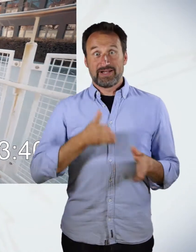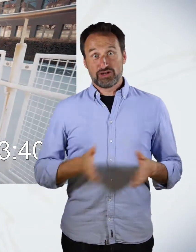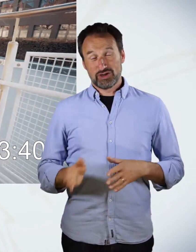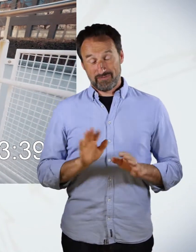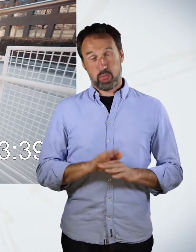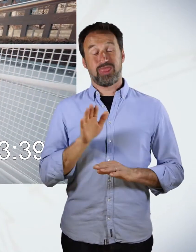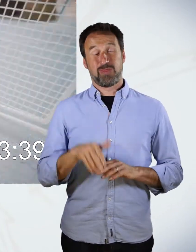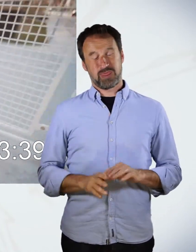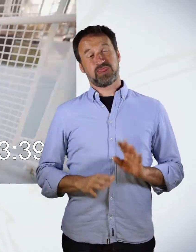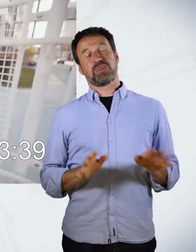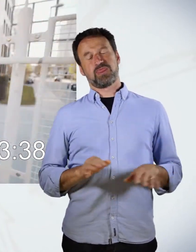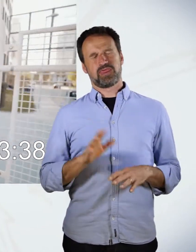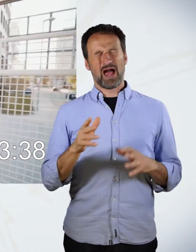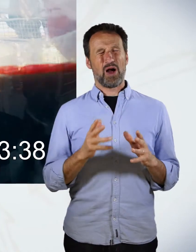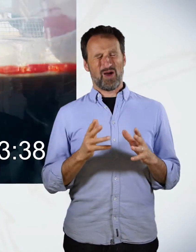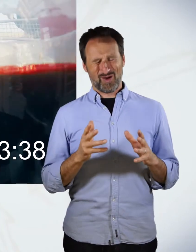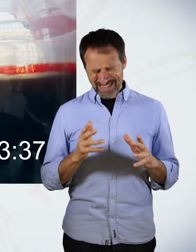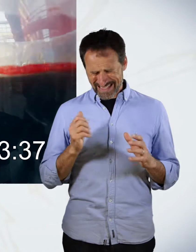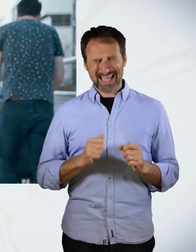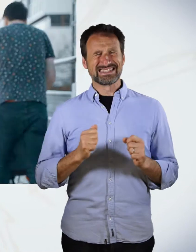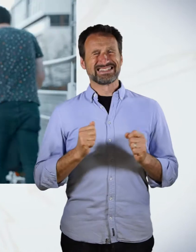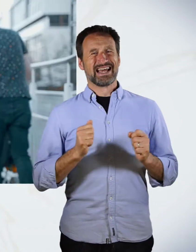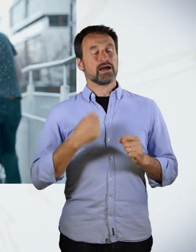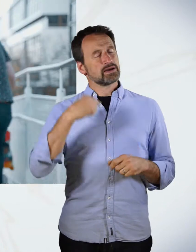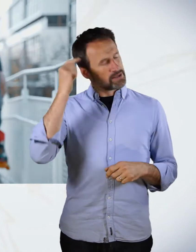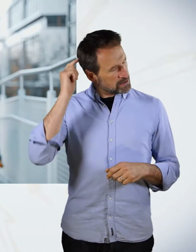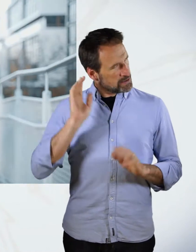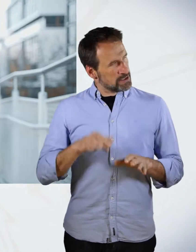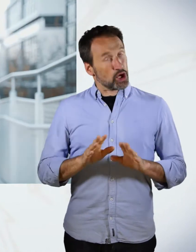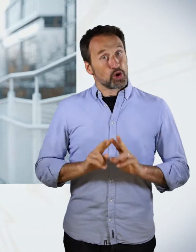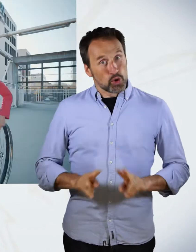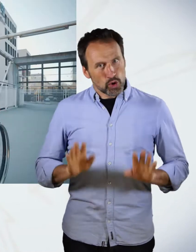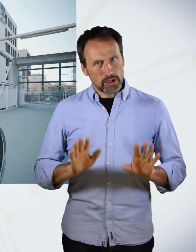daneben gegangen. Dann habe ich gemerkt, okay, ruhig, Kim.